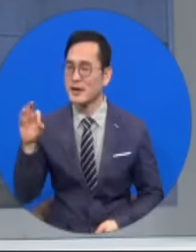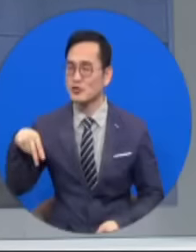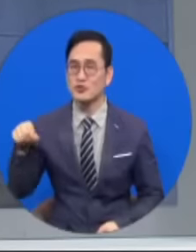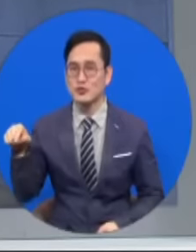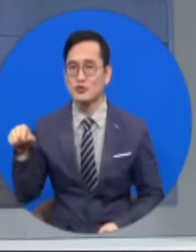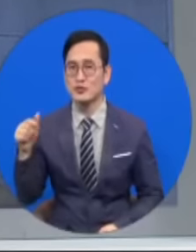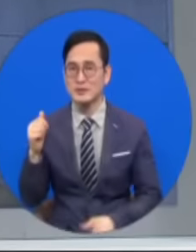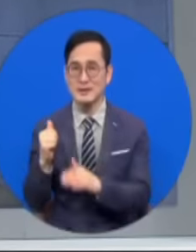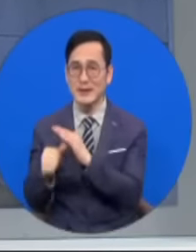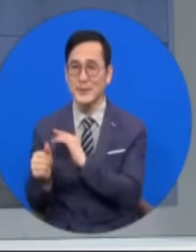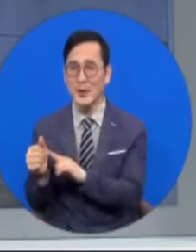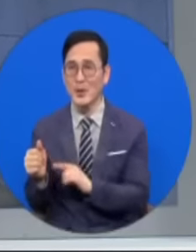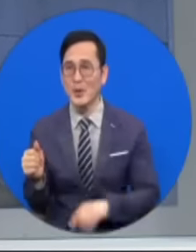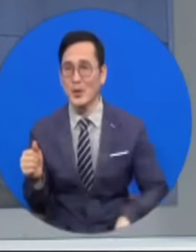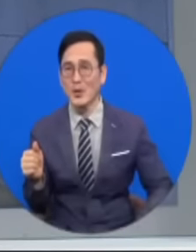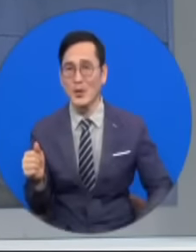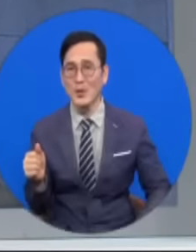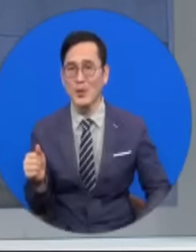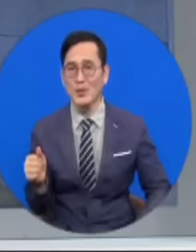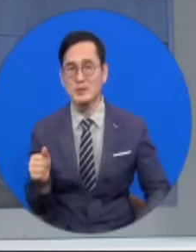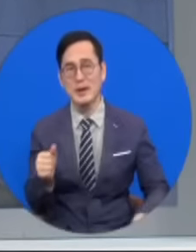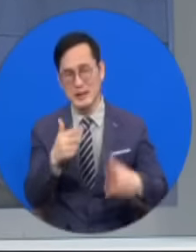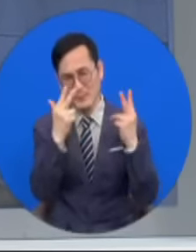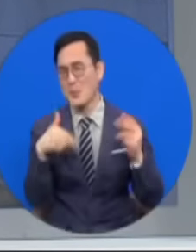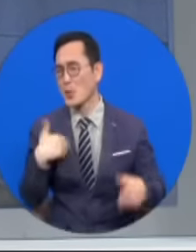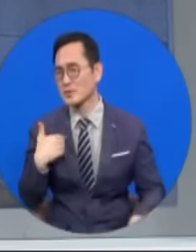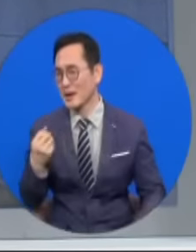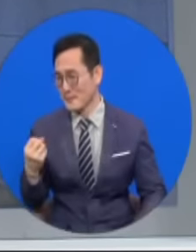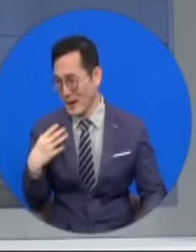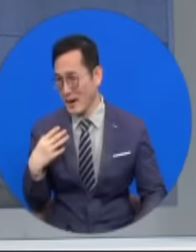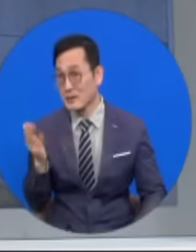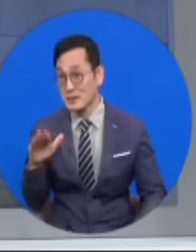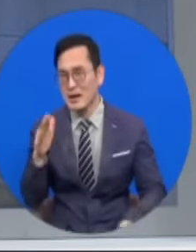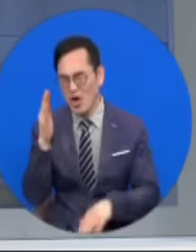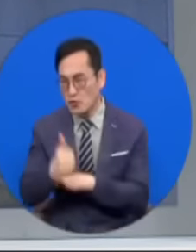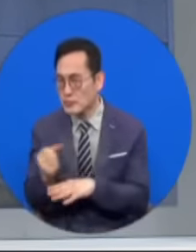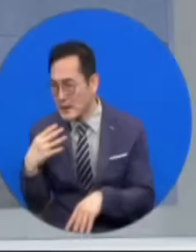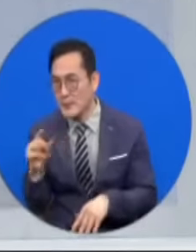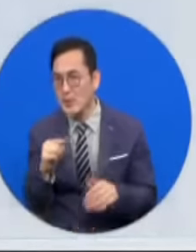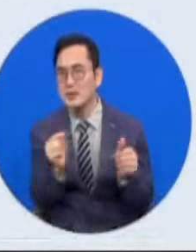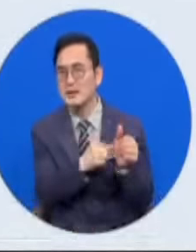대해서 나는 김만배 시키는 대로 인터뷰를 했을 뿐이다 아라고 얘기를